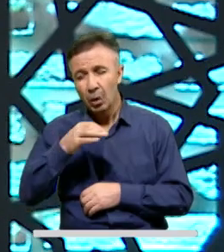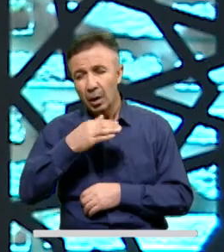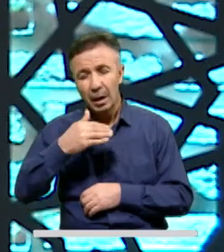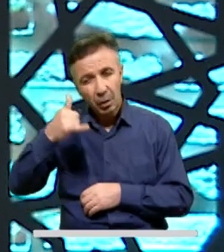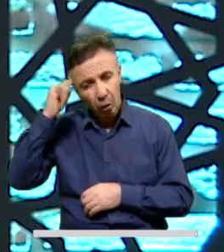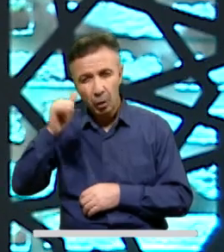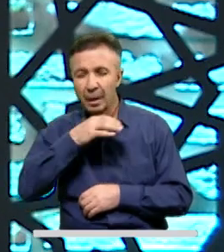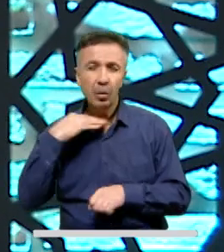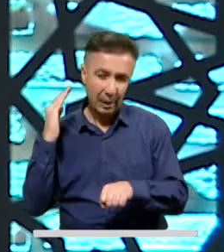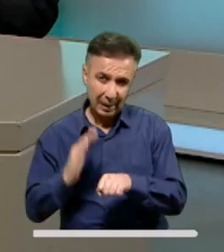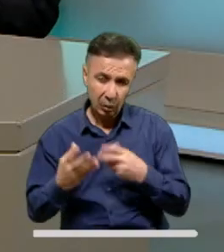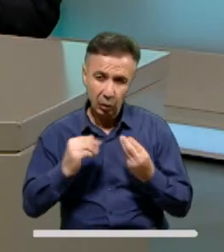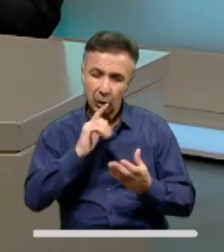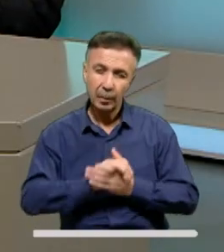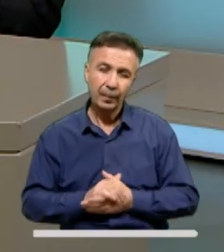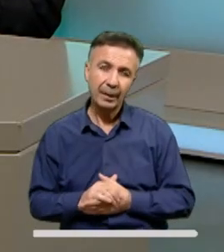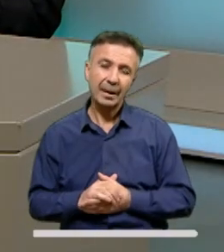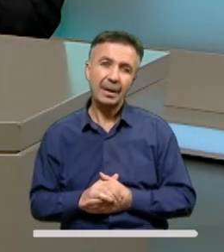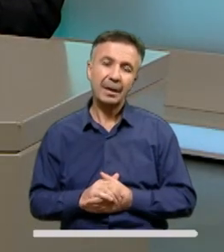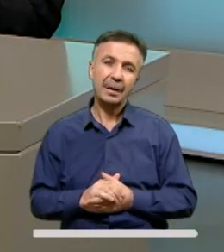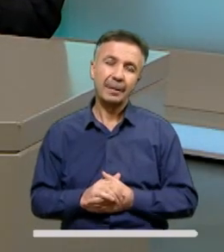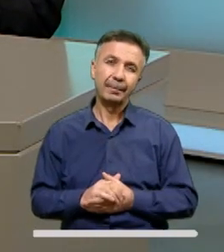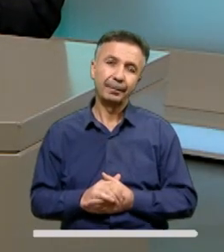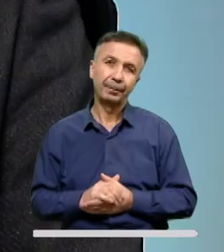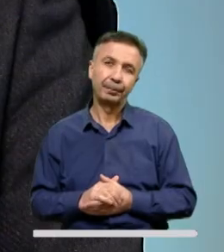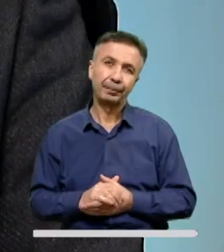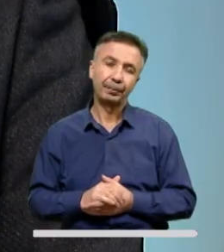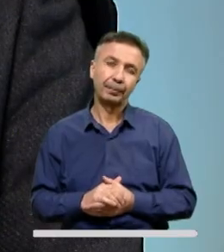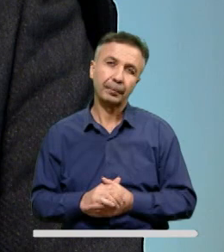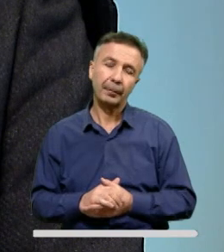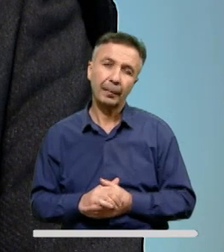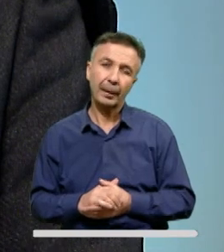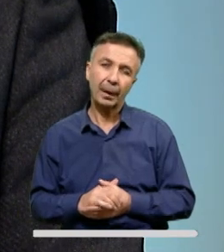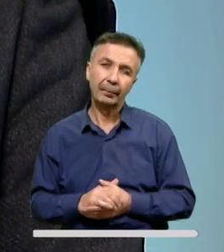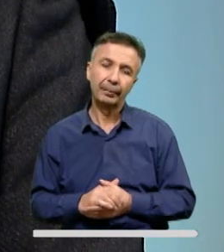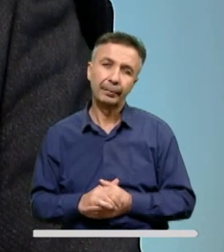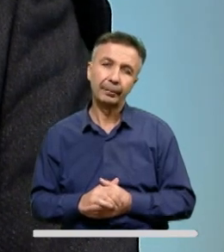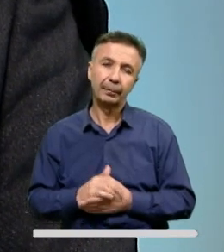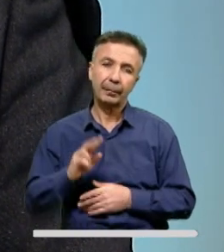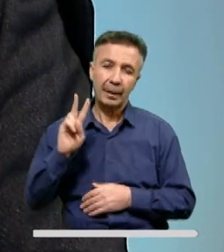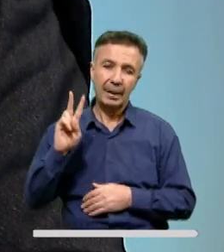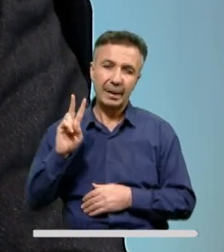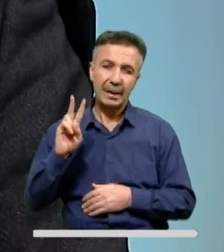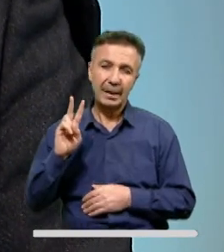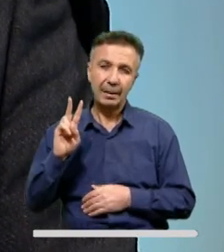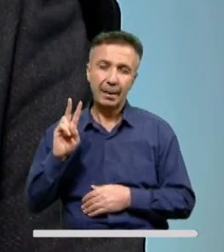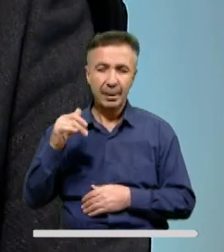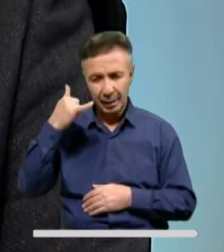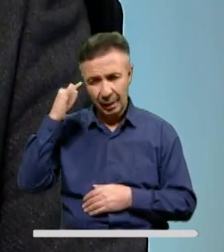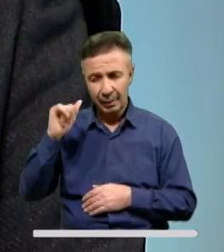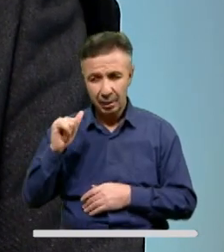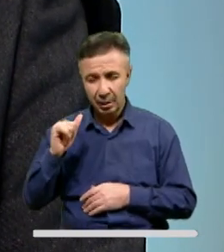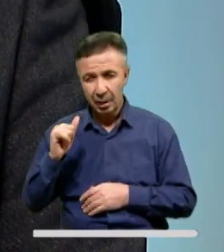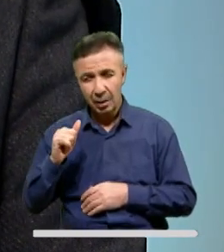evet. olun. İki memesi kör olan hayvan kurban edilir mi? İki memesi kör ise